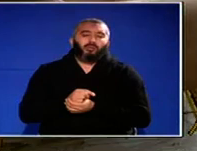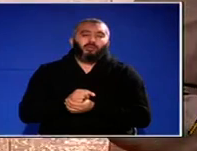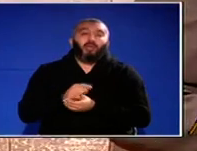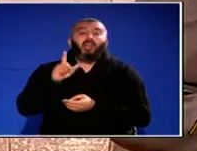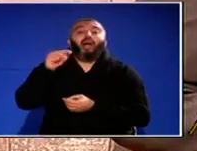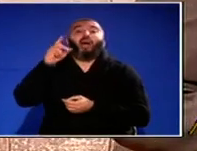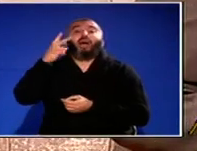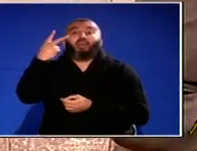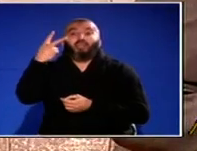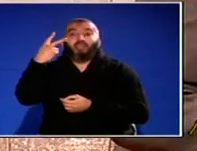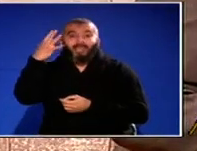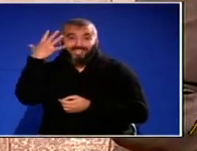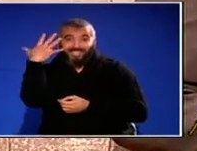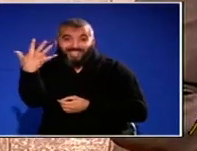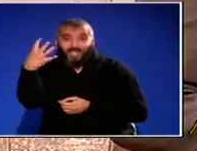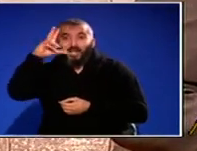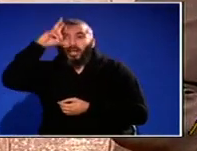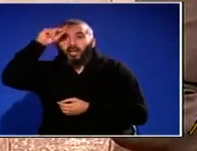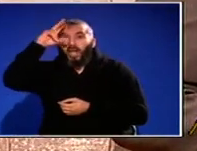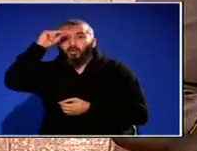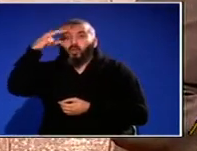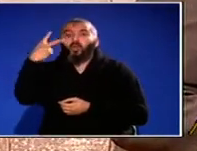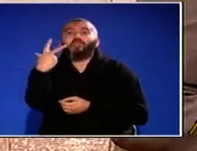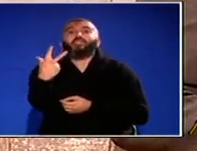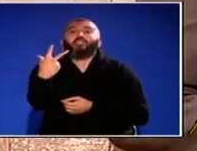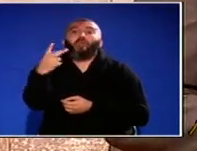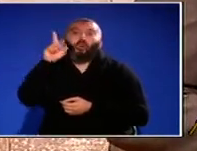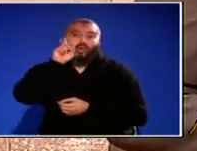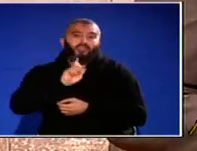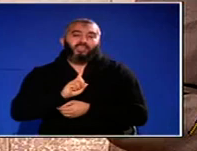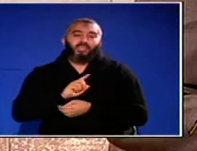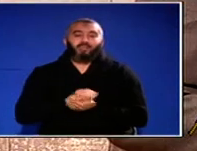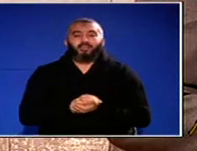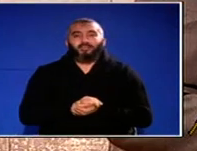ابناء خمس ابناء وثلاث بنات ثلاث بنات